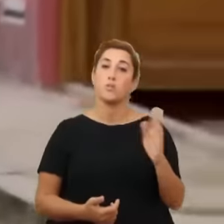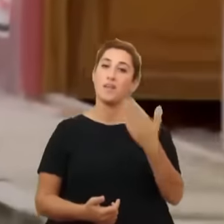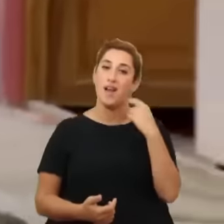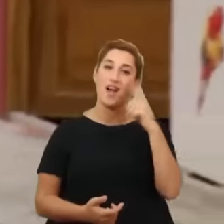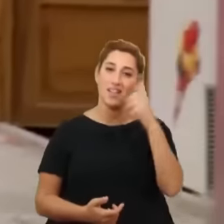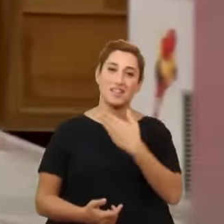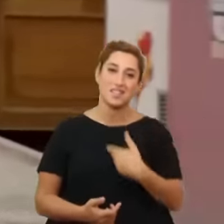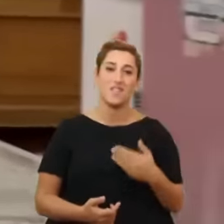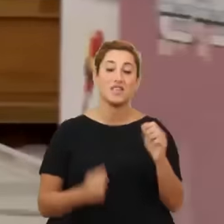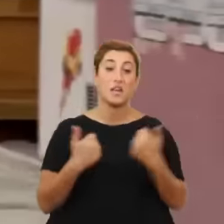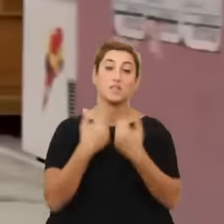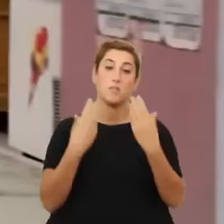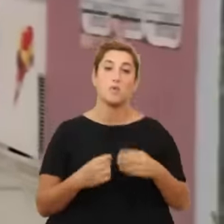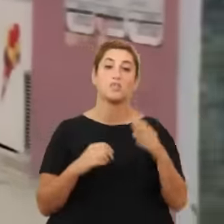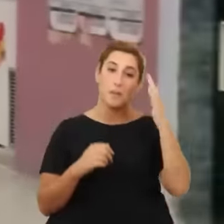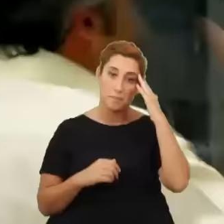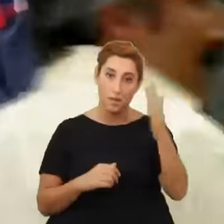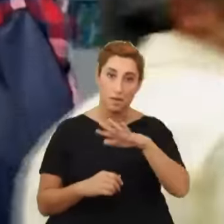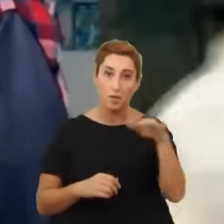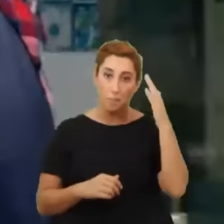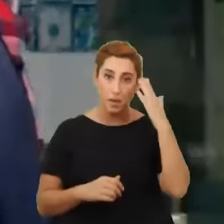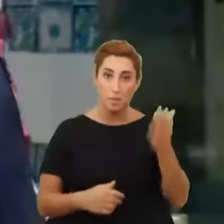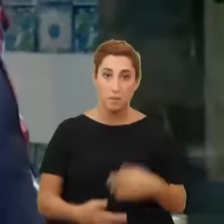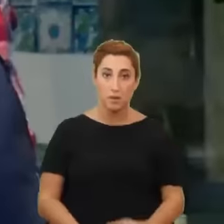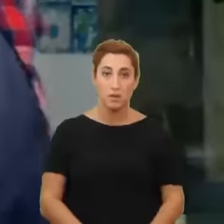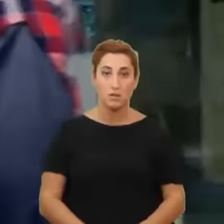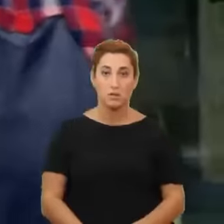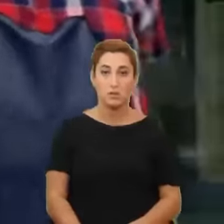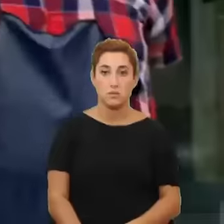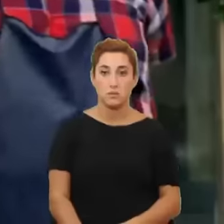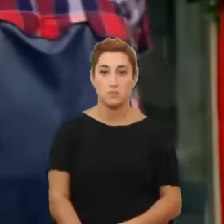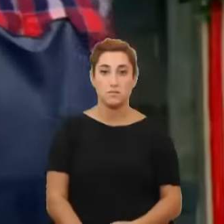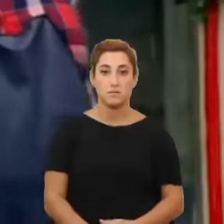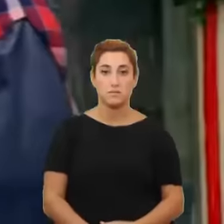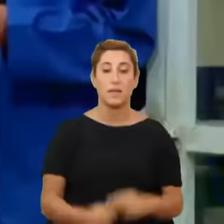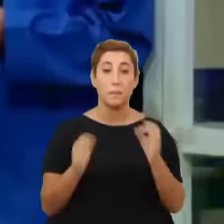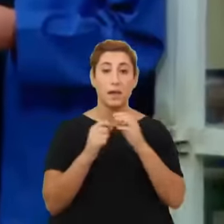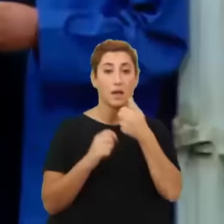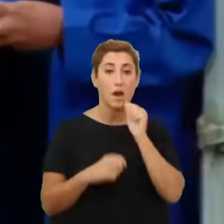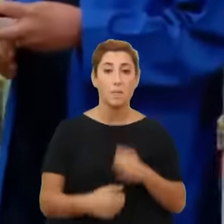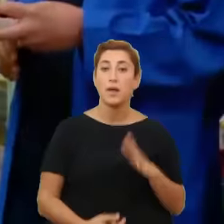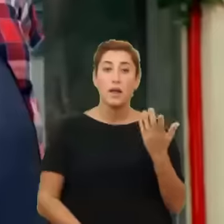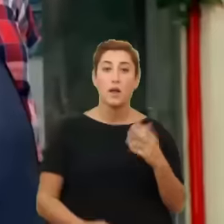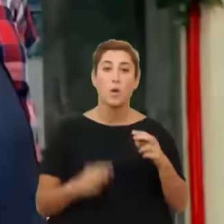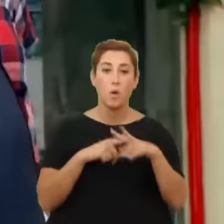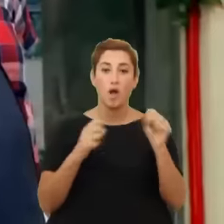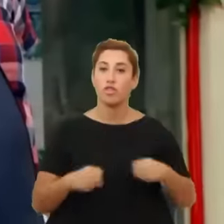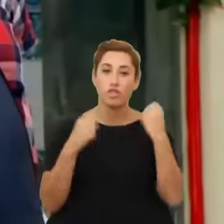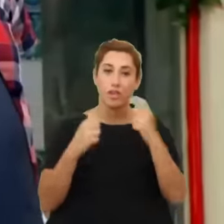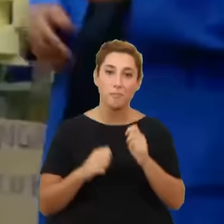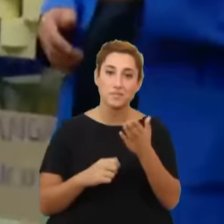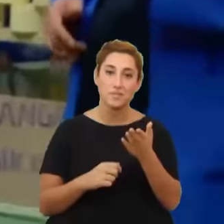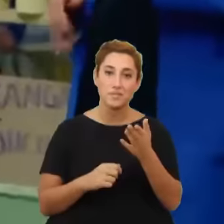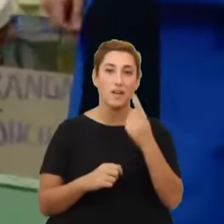Allah'ını seviyorsan geç, elime kaza çıkacak ha. Selamun aleyküm. Aleyküm, aleyküm selam. Selam. Aleyküm, aleyküm selam. Bekir abi. He. Kot pantolon